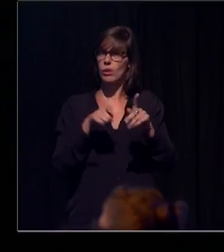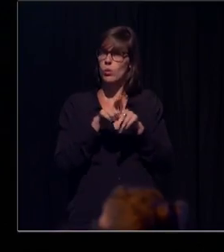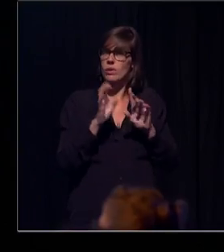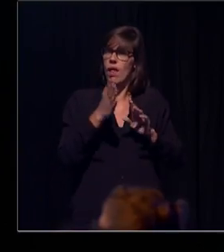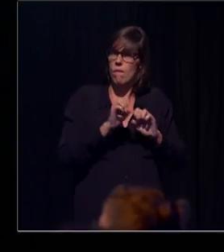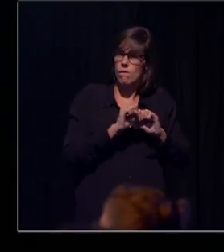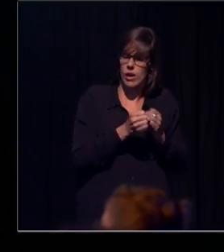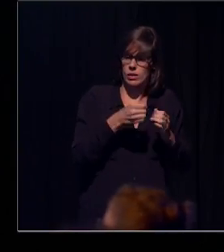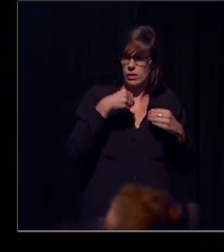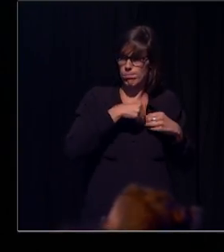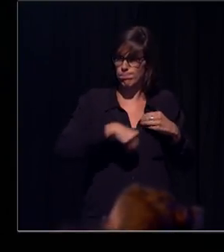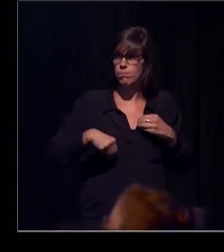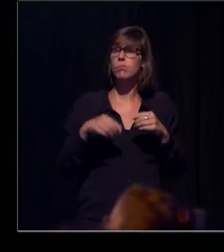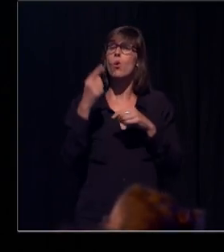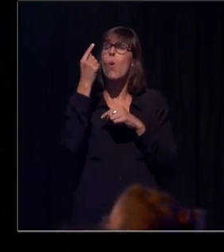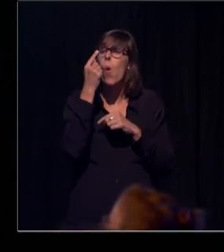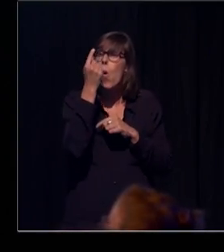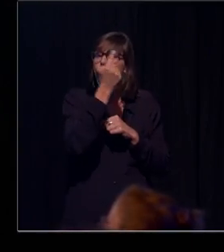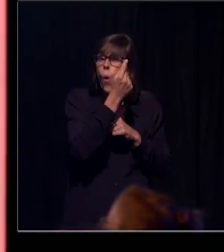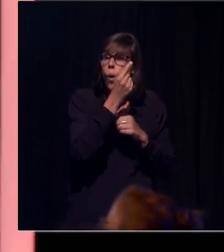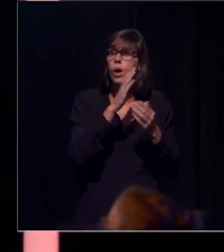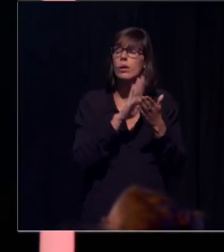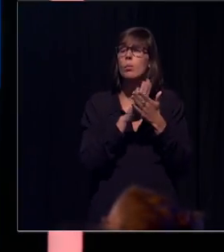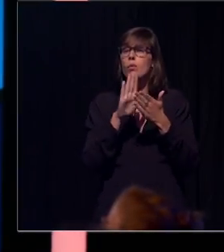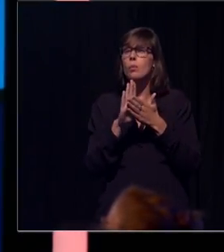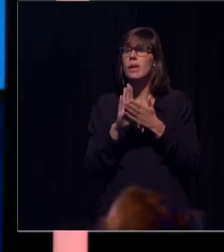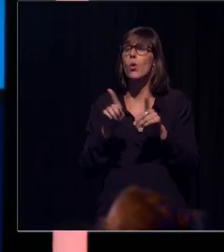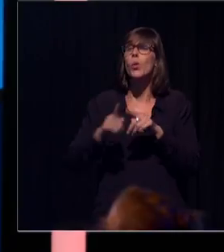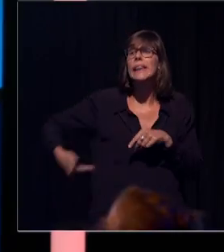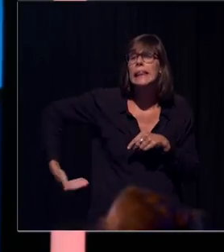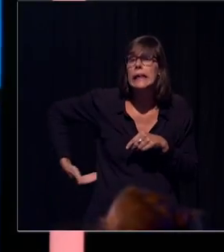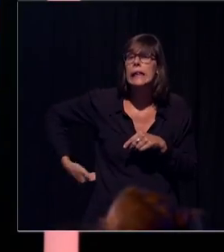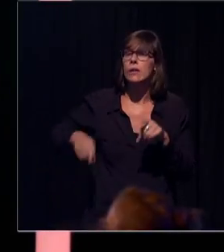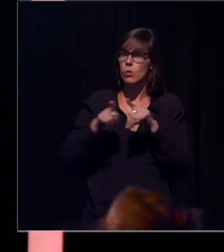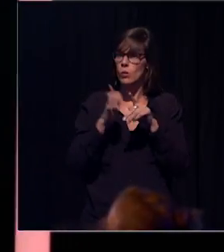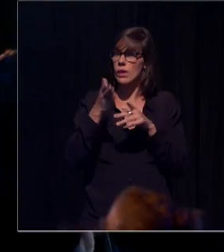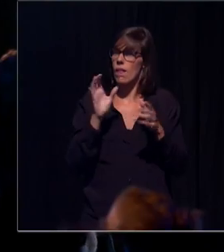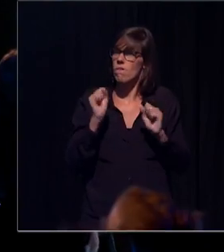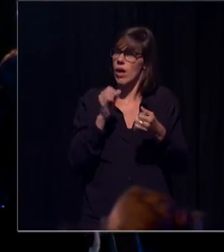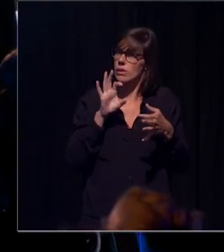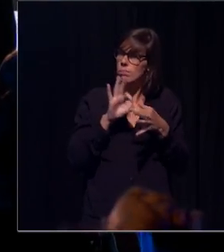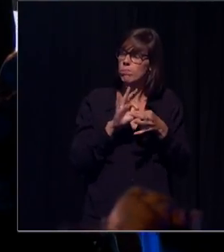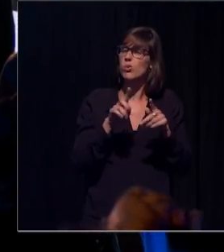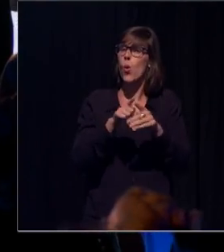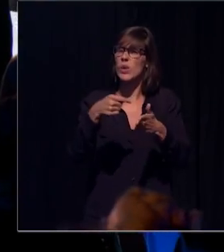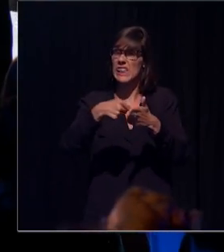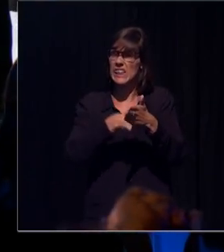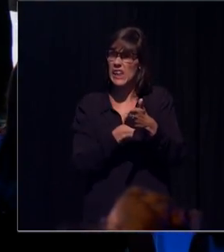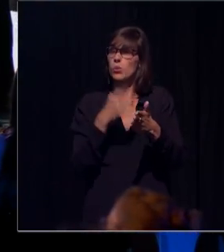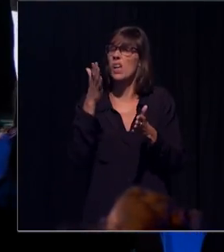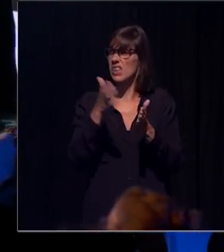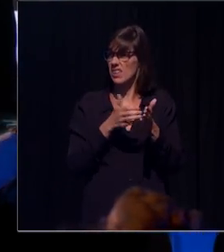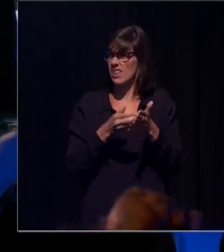kleine bloedvaatjes van onze ogen, de kleine bloedvaatjes van onze nieren, maar gaan bijvoorbeeld ook zenuwtjes aantasten